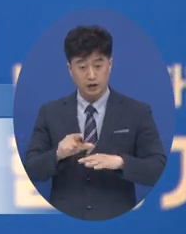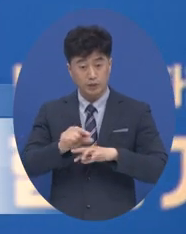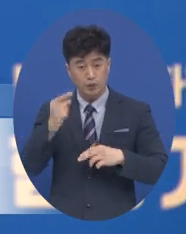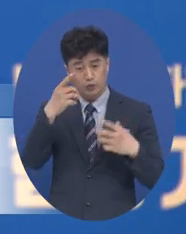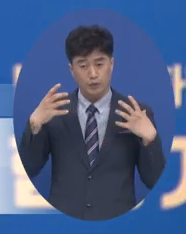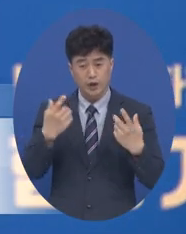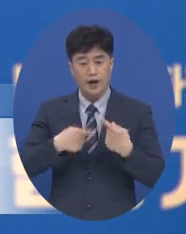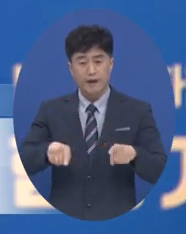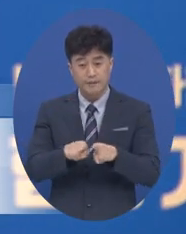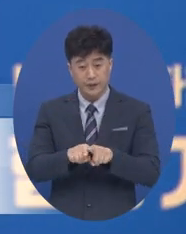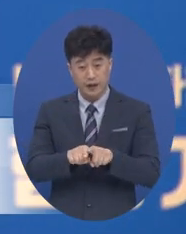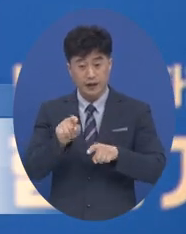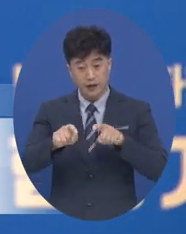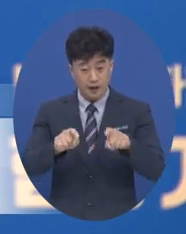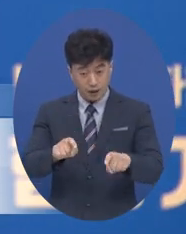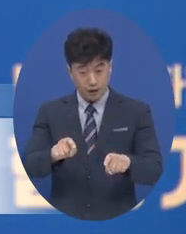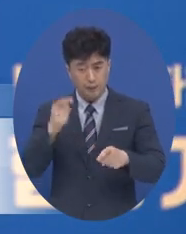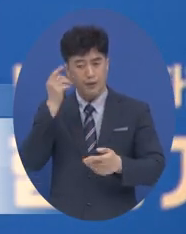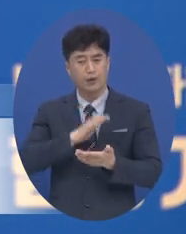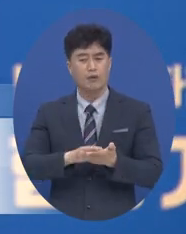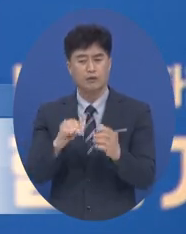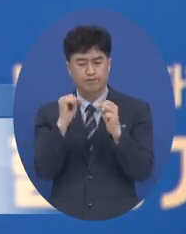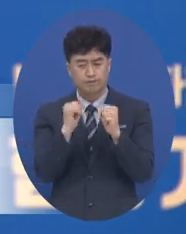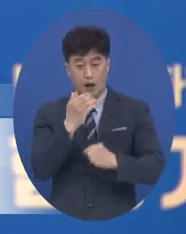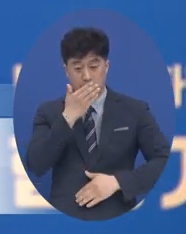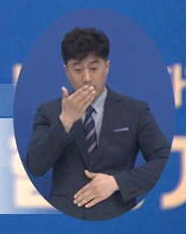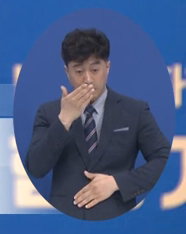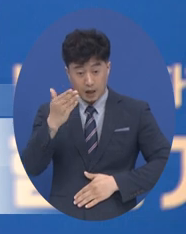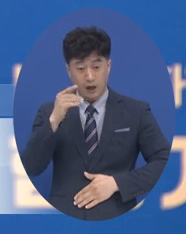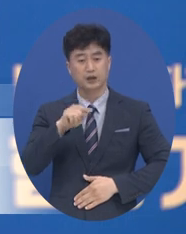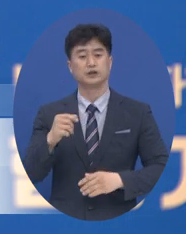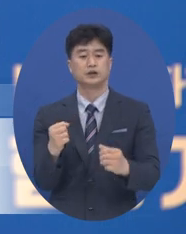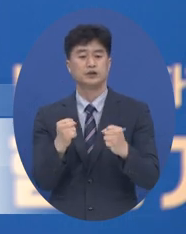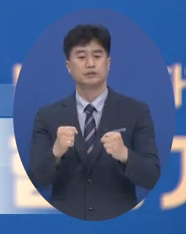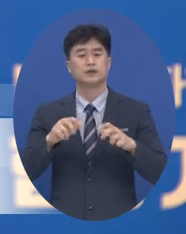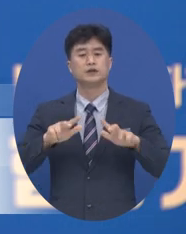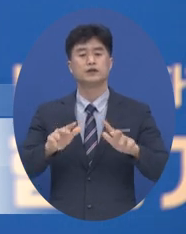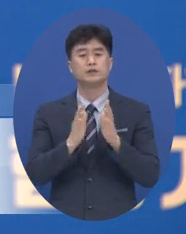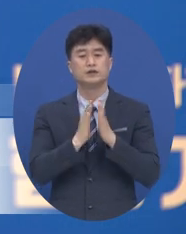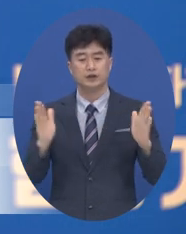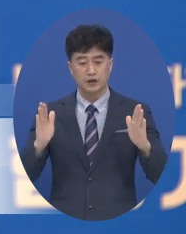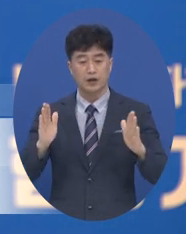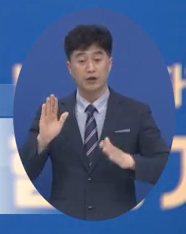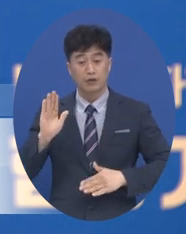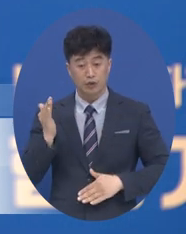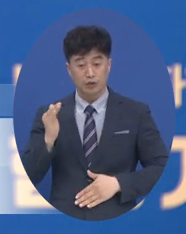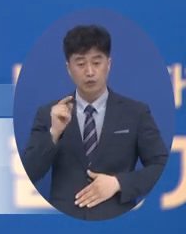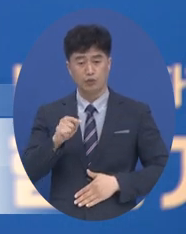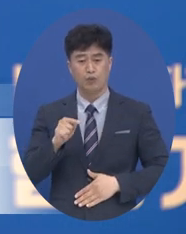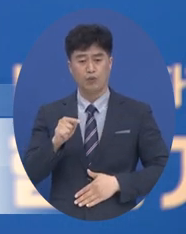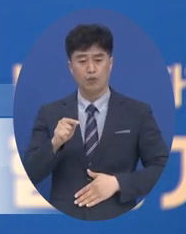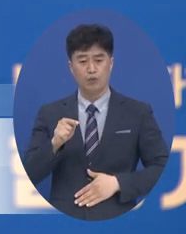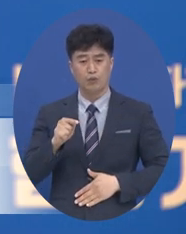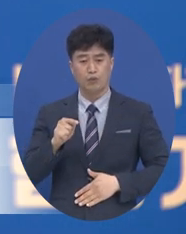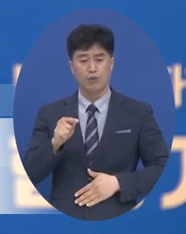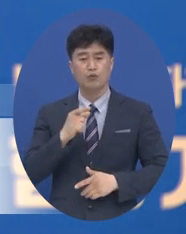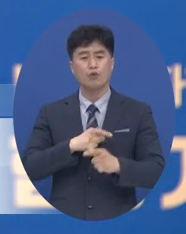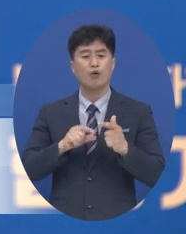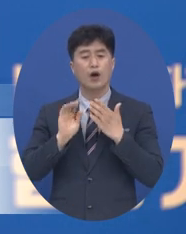내에 지방정부들이 함께 해나간다면 평화 정착될 수 있고 그 힘이 이제서 시작될 수 있다는